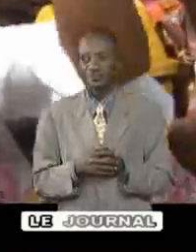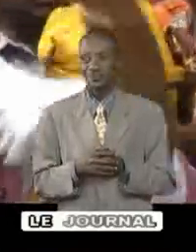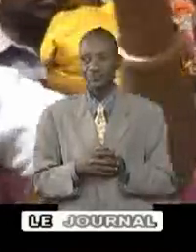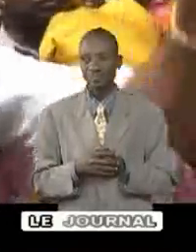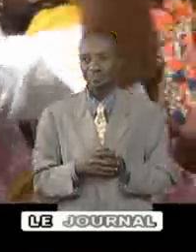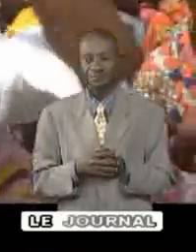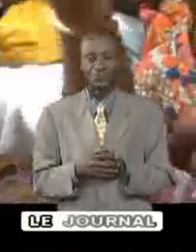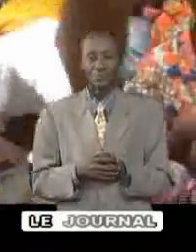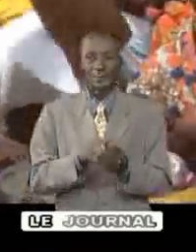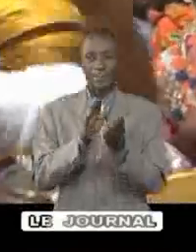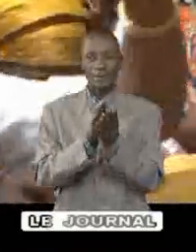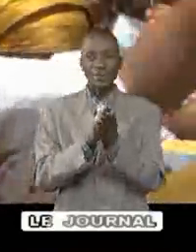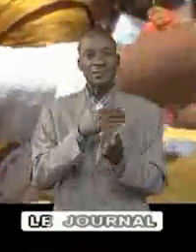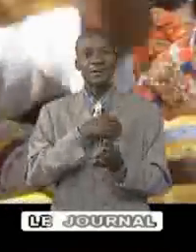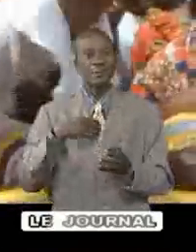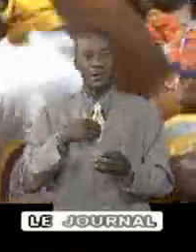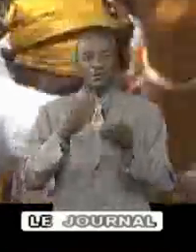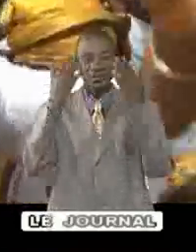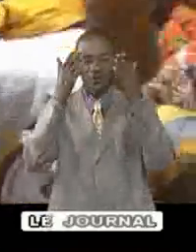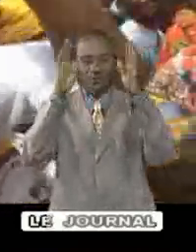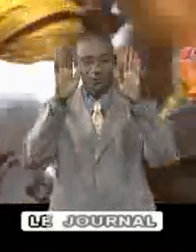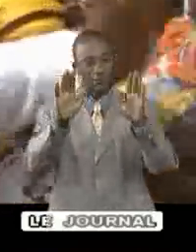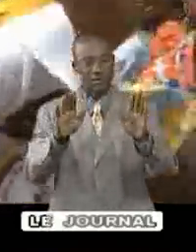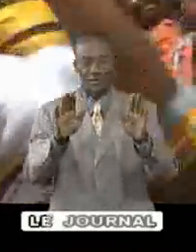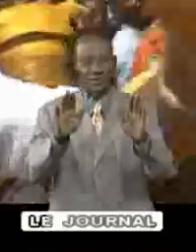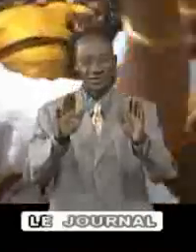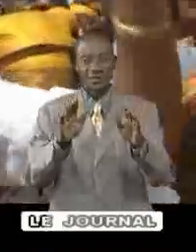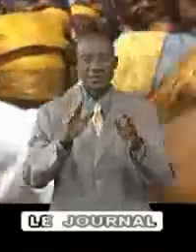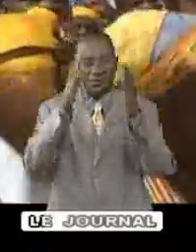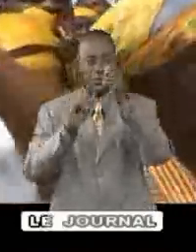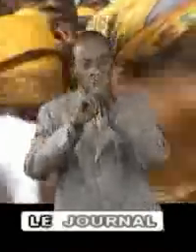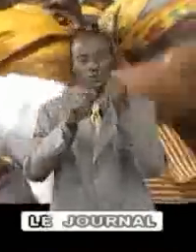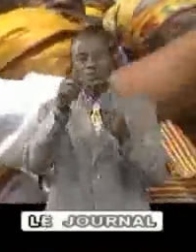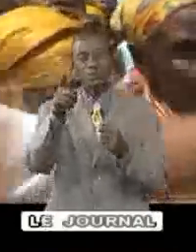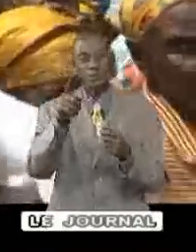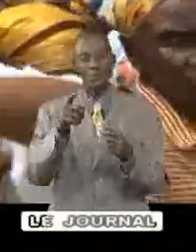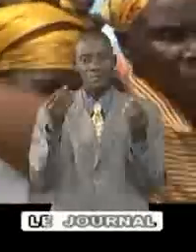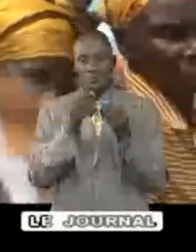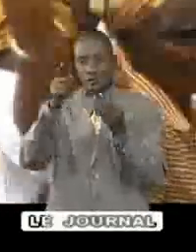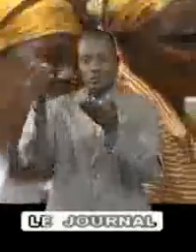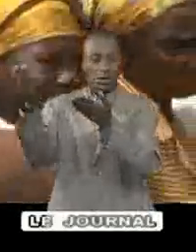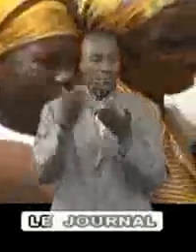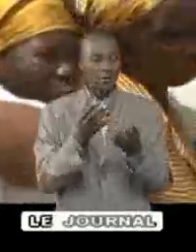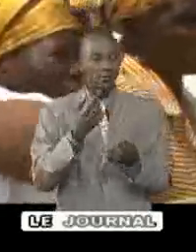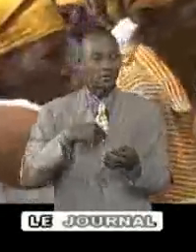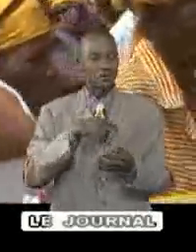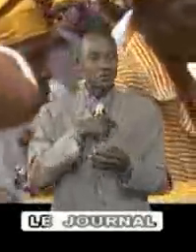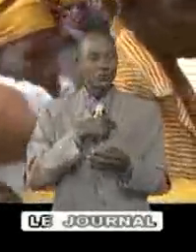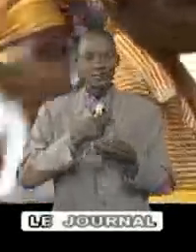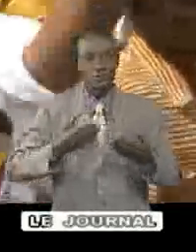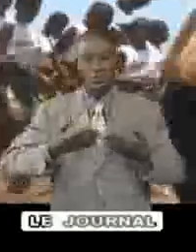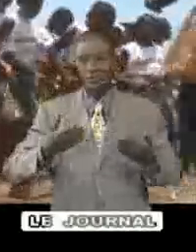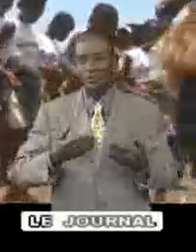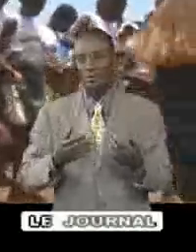Maman, merci. Que Dieu te bénisse, la femme qu'on doit soutenir, femme qui procure la joie, femme courageuse. Les